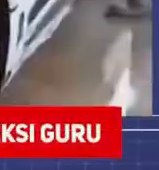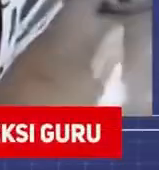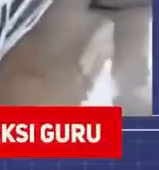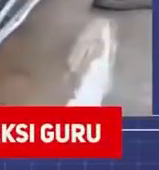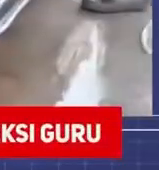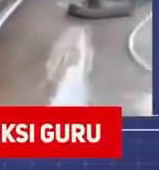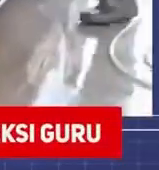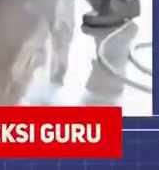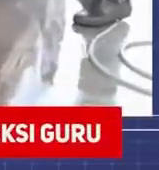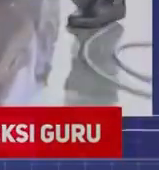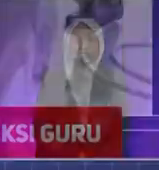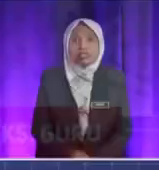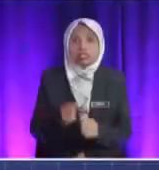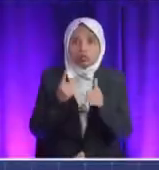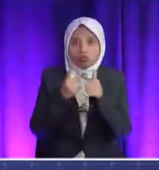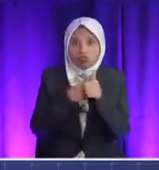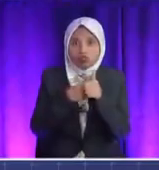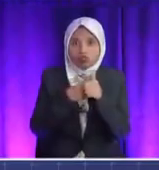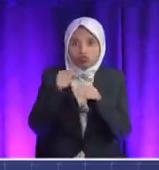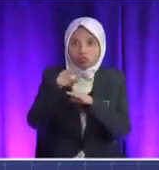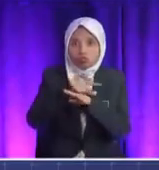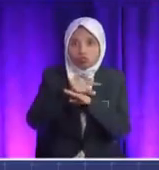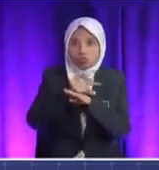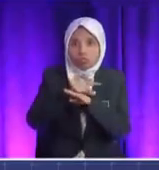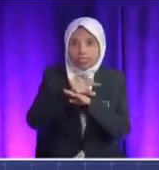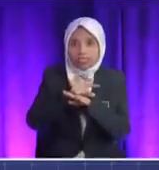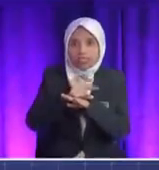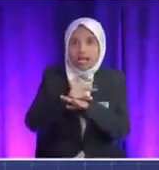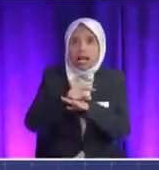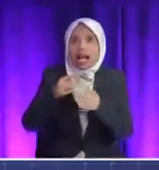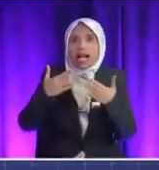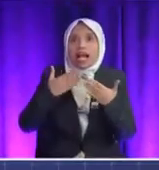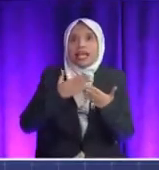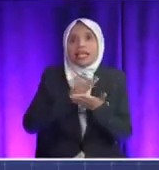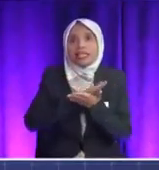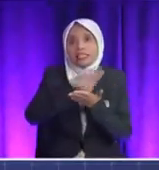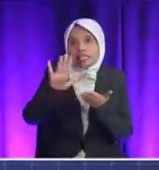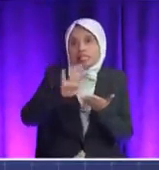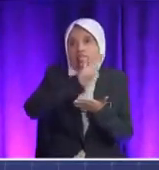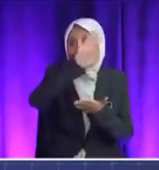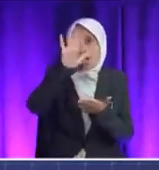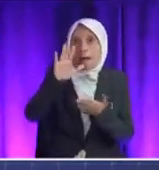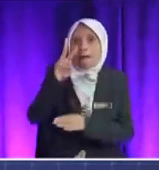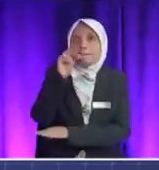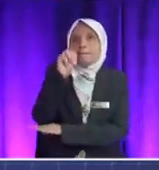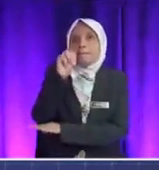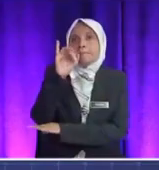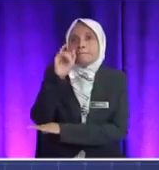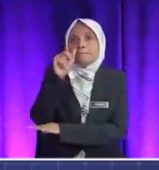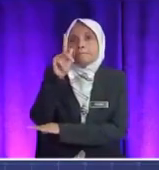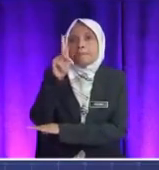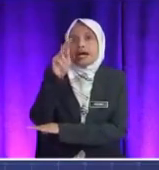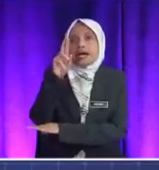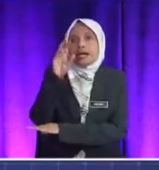Oke jadi kita gunakan kain microfiber semua bahagia yang basah kita keringkan Guru